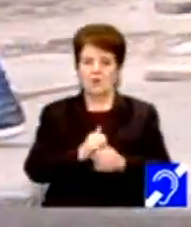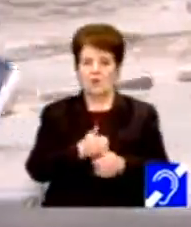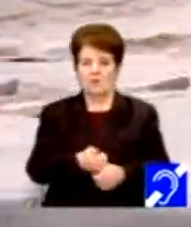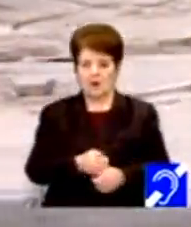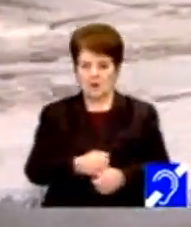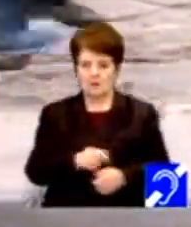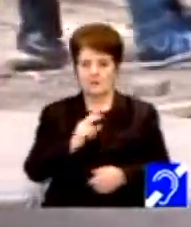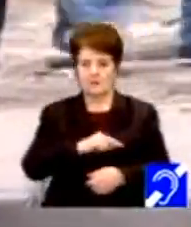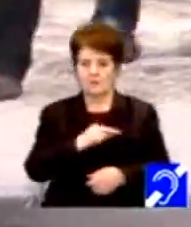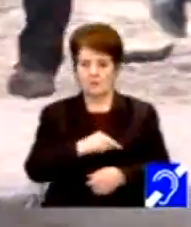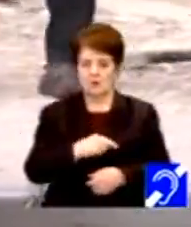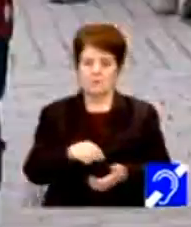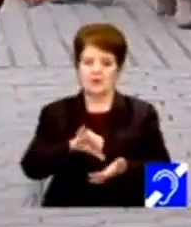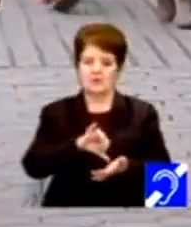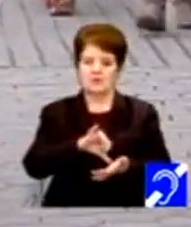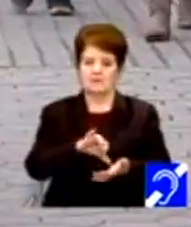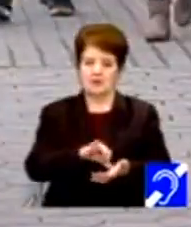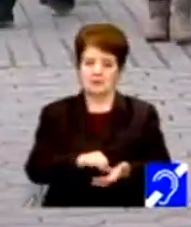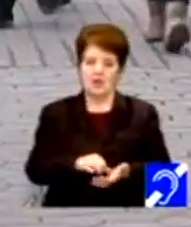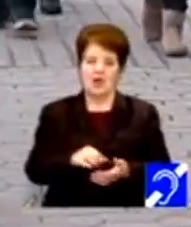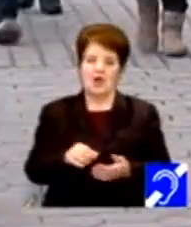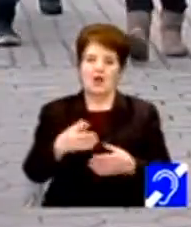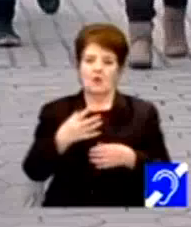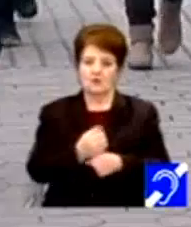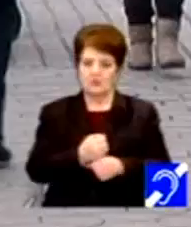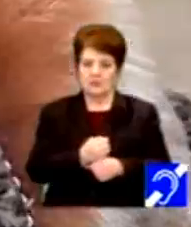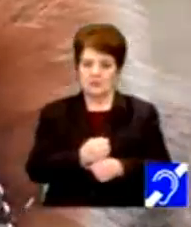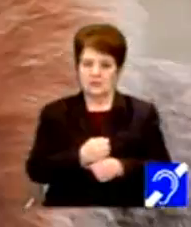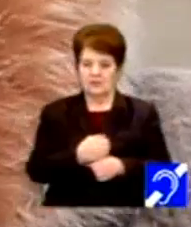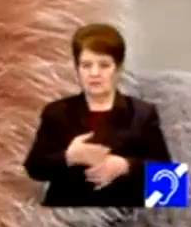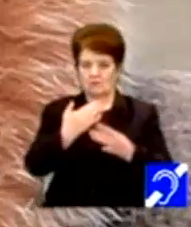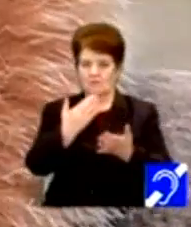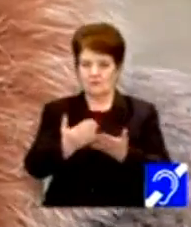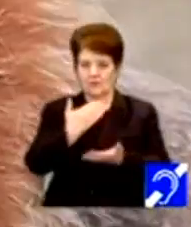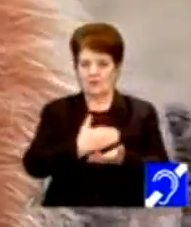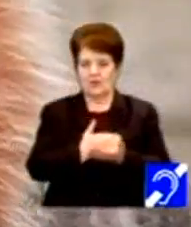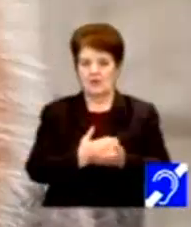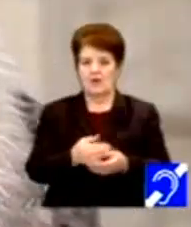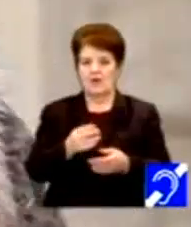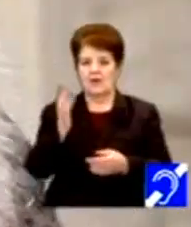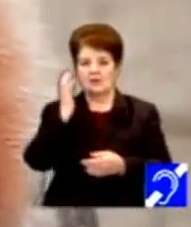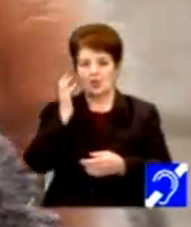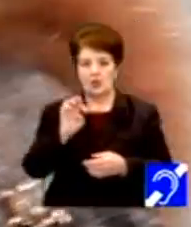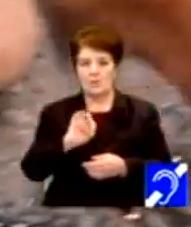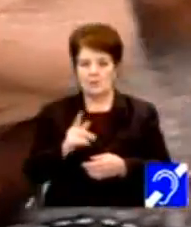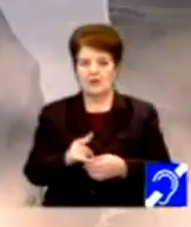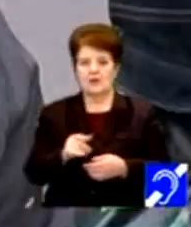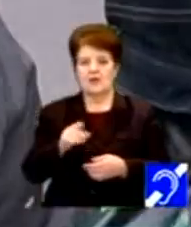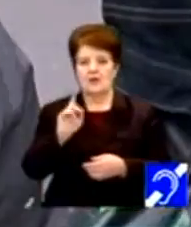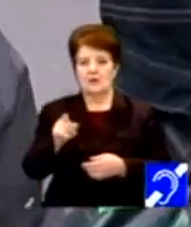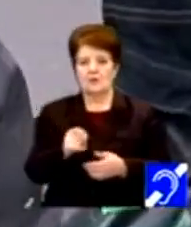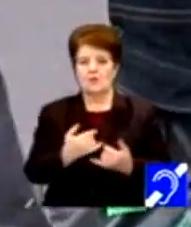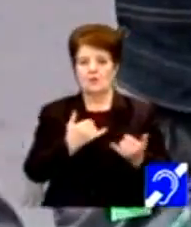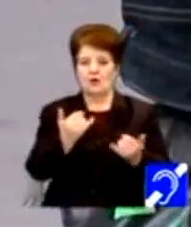pentru vechime în muncă, pentru participanții la lichidarea consecințelor avariei de la Cernobâl, precum și beneficiarilor de alocații sociale de stat, cu